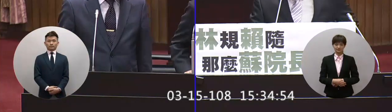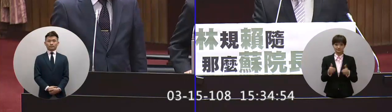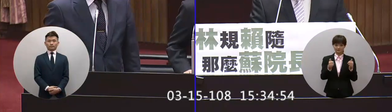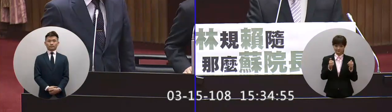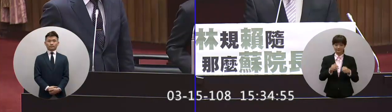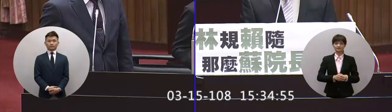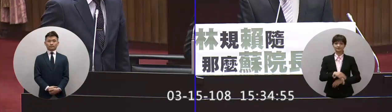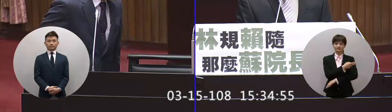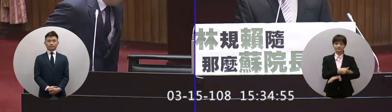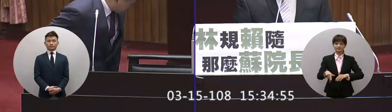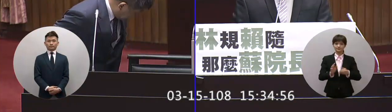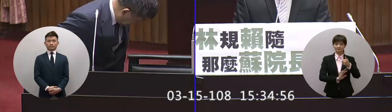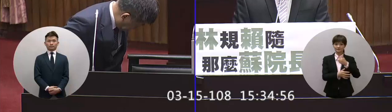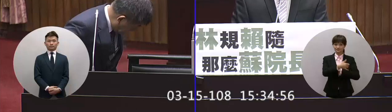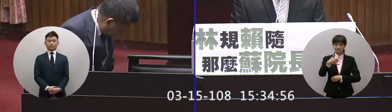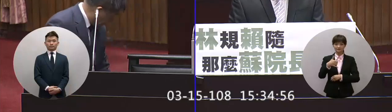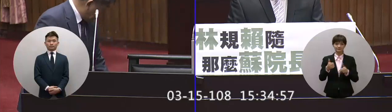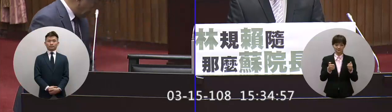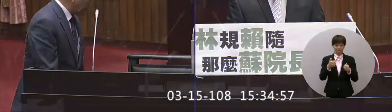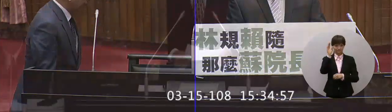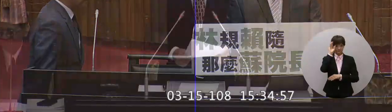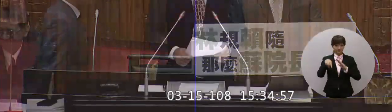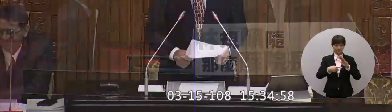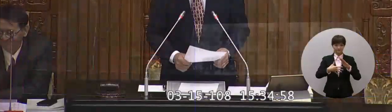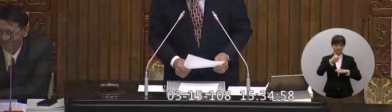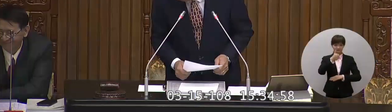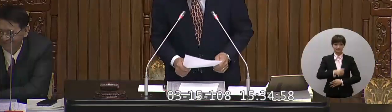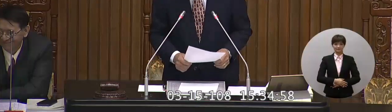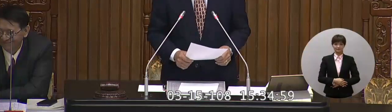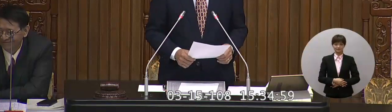谢谢江委员，谢谢苏院长。